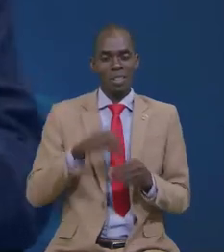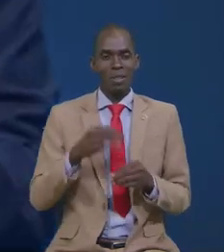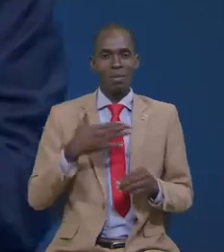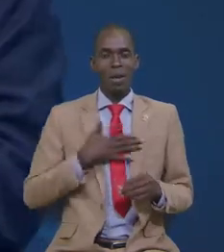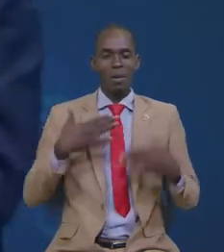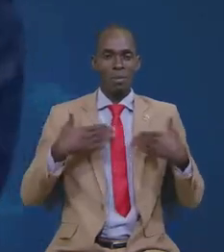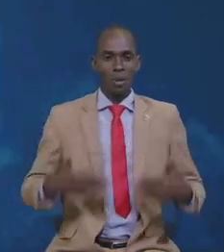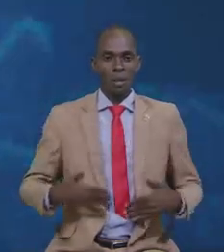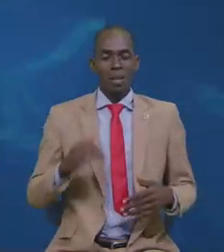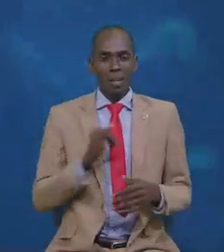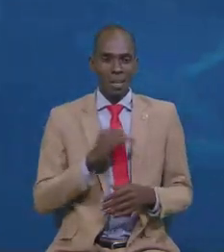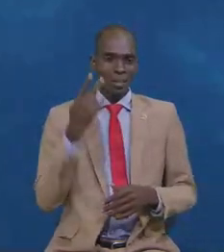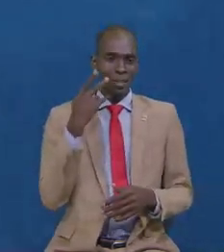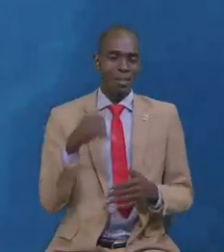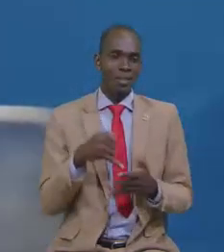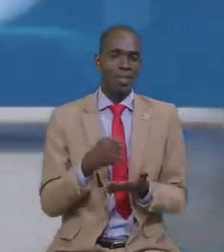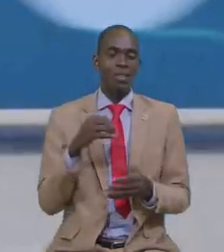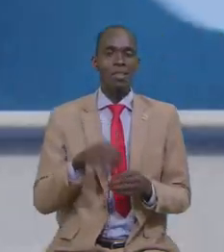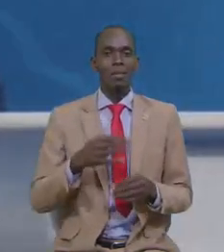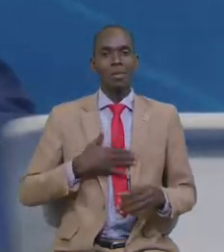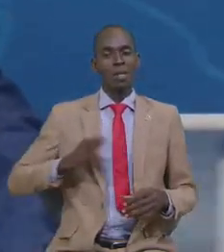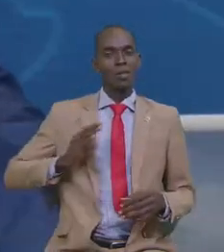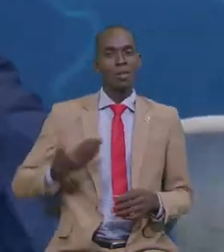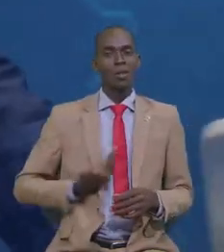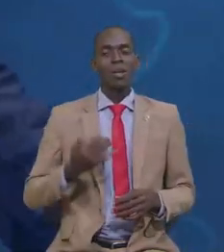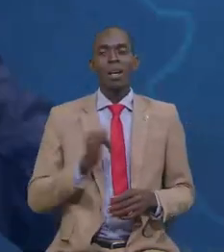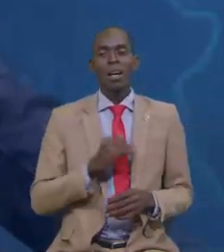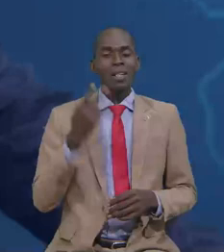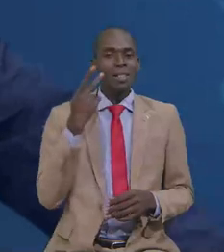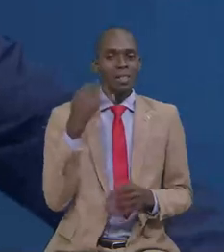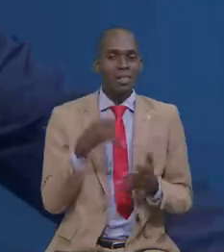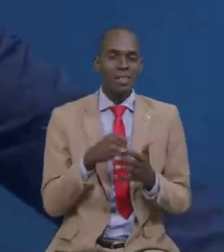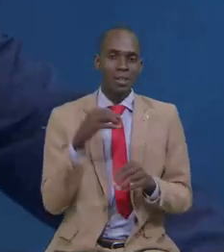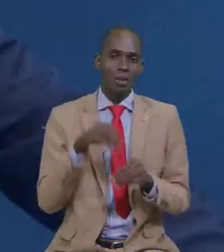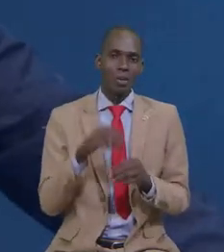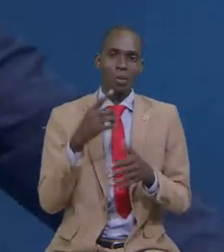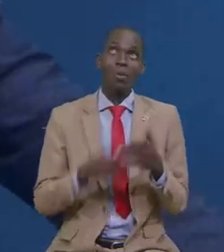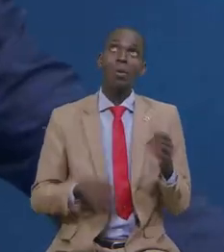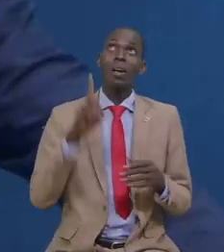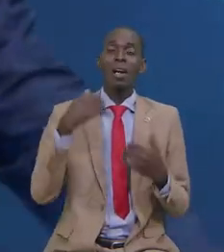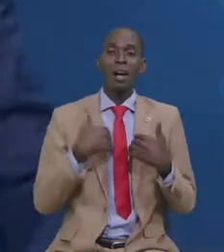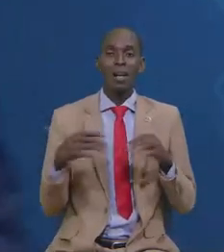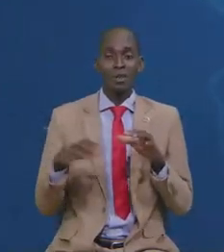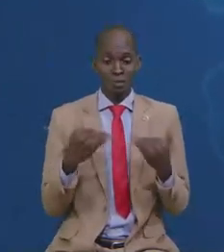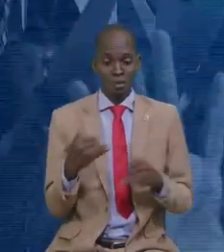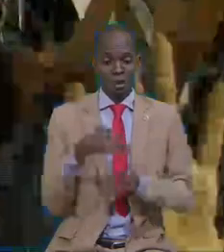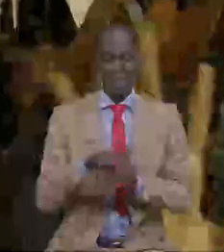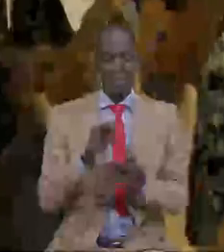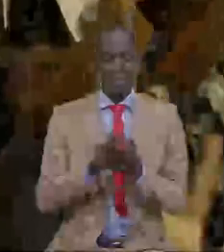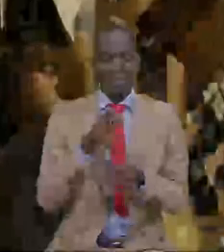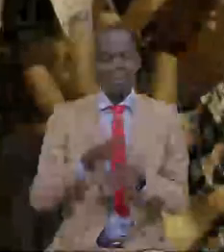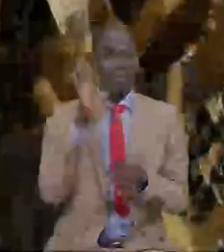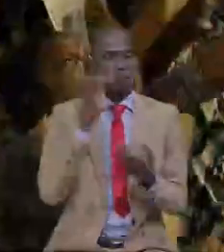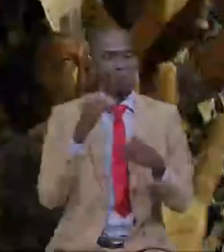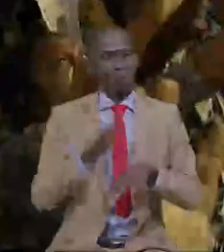oui, je l'ai senti dans mon corps, dans mon âme. Je le vois et je sais ce qu'il a fait.